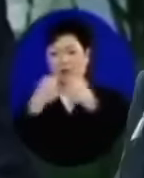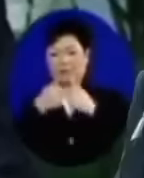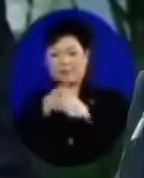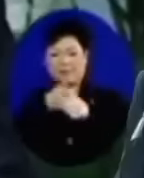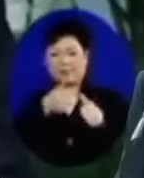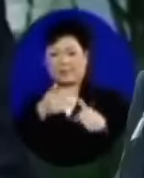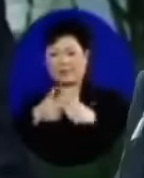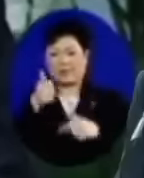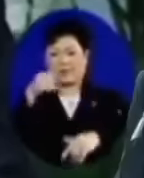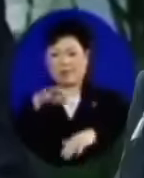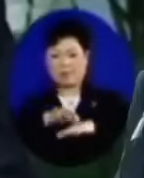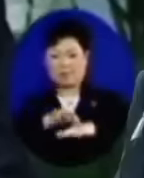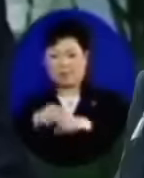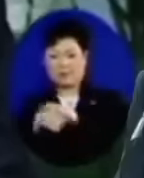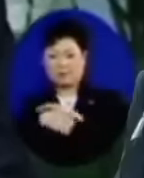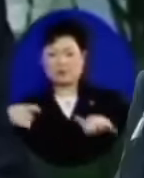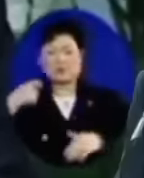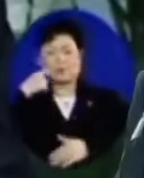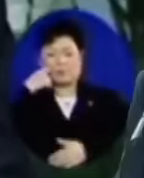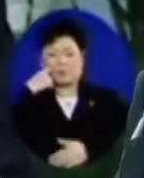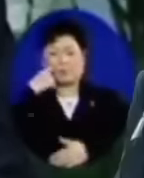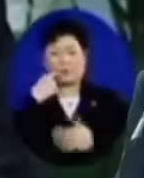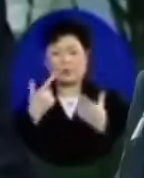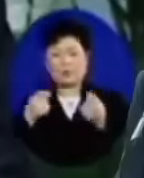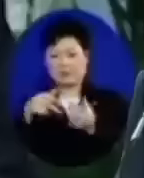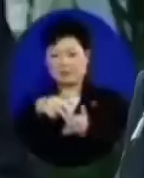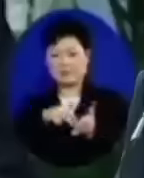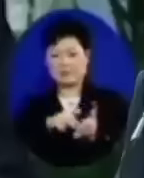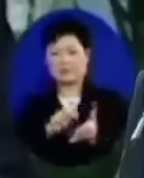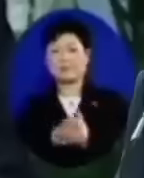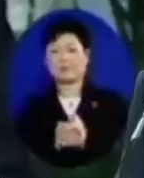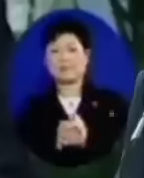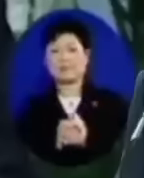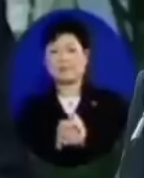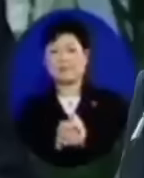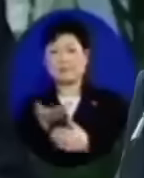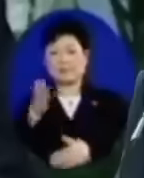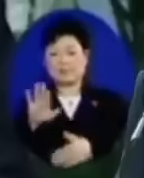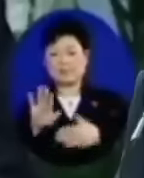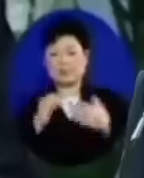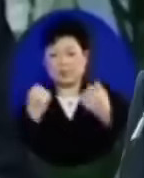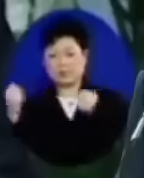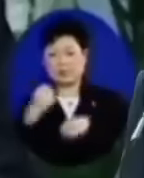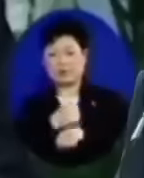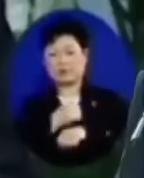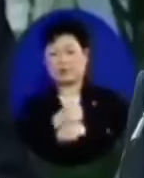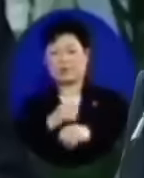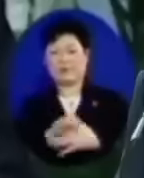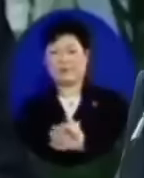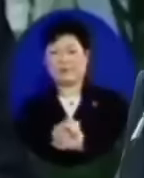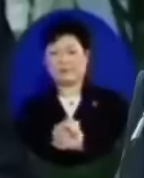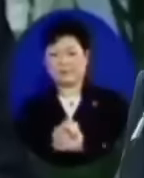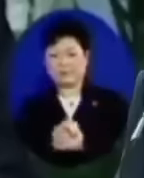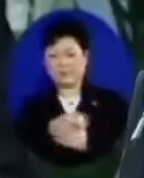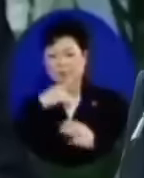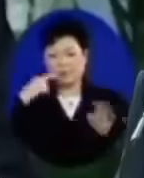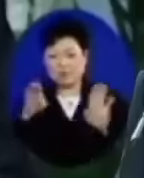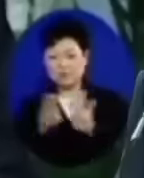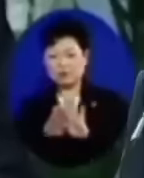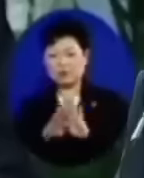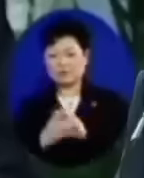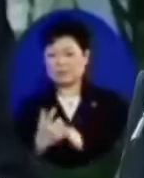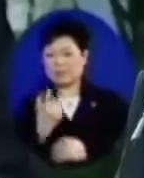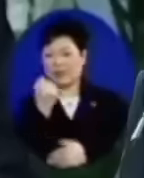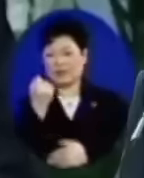예수님의 시체를 훔쳐갈 수 없는 그런 상황이었었습니다. 그런데도 불구하고 주일 이른